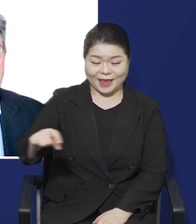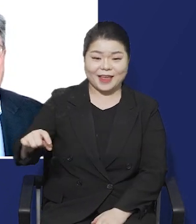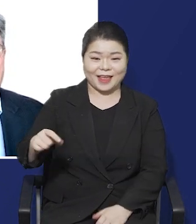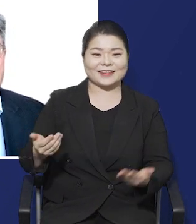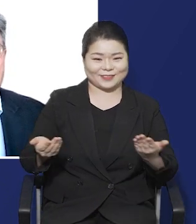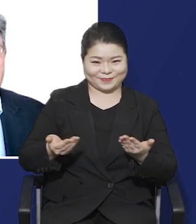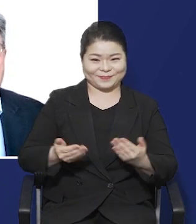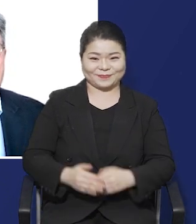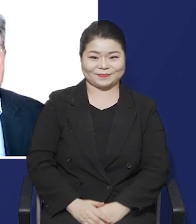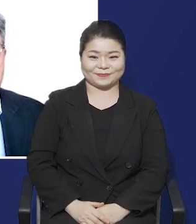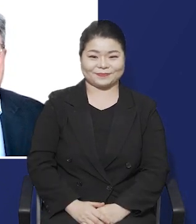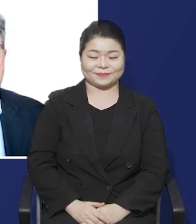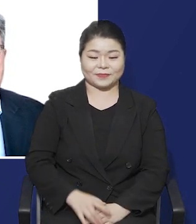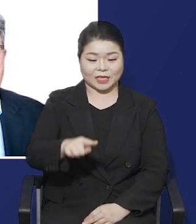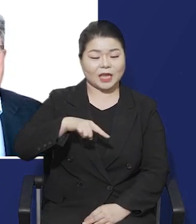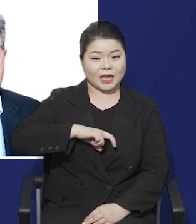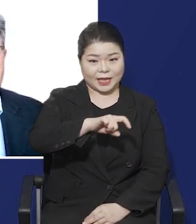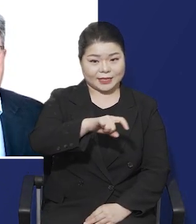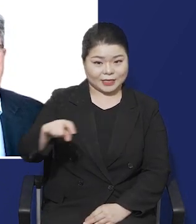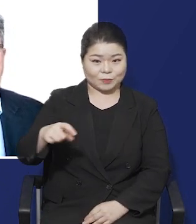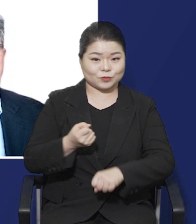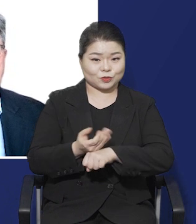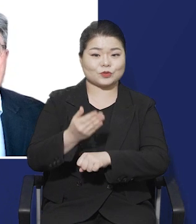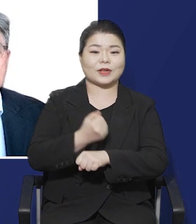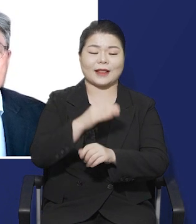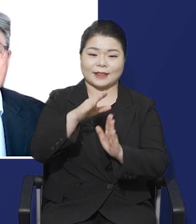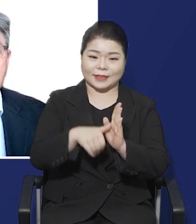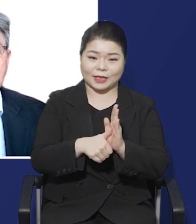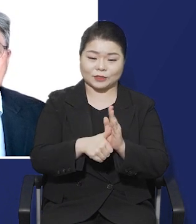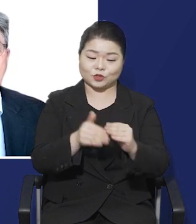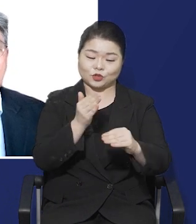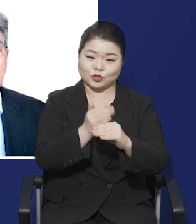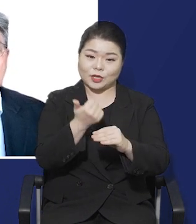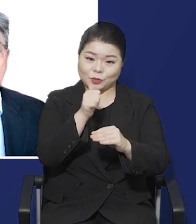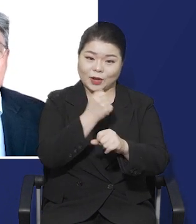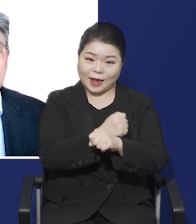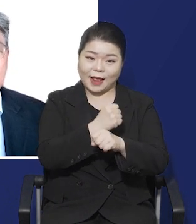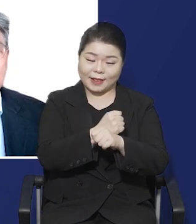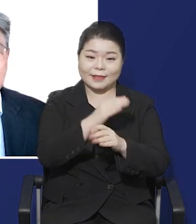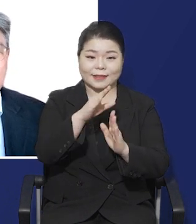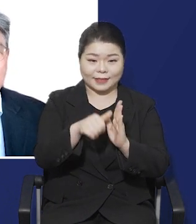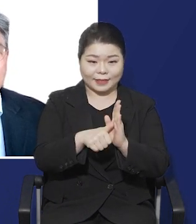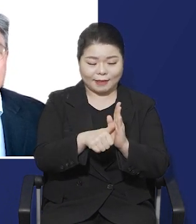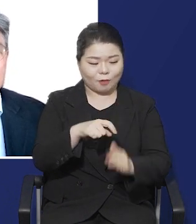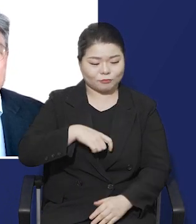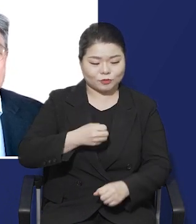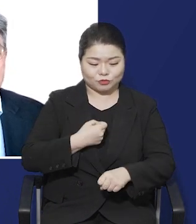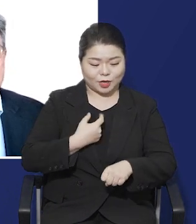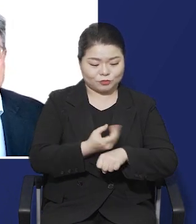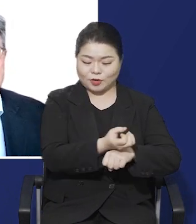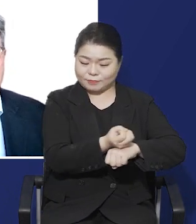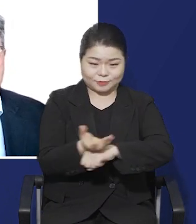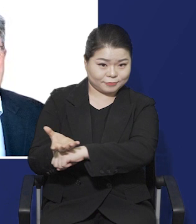있습니다. 이러한 간접 수출은 수출 중개사를 통해 수출이 이루어지게 됩니다.